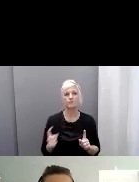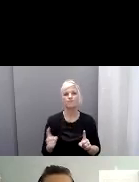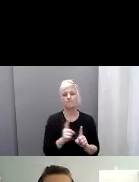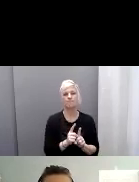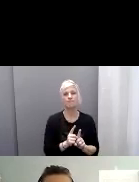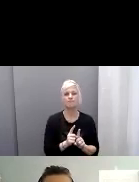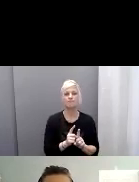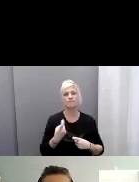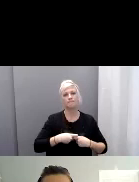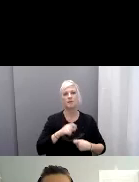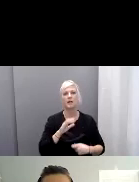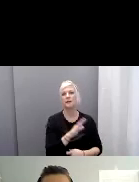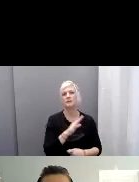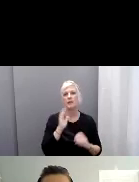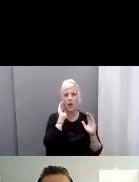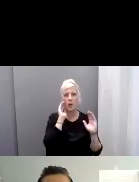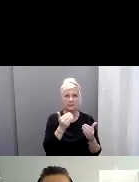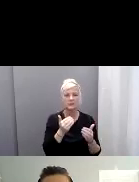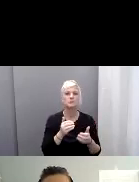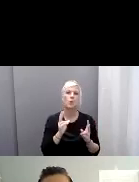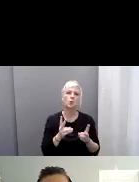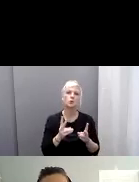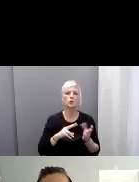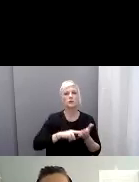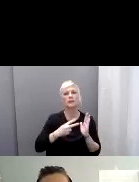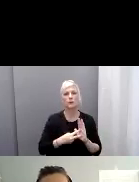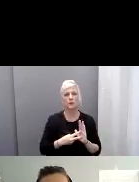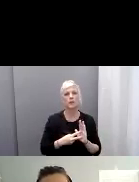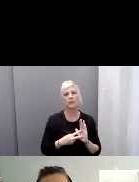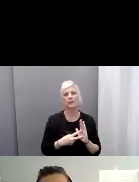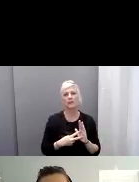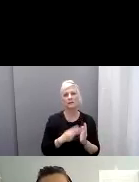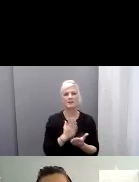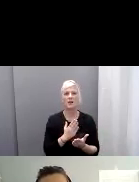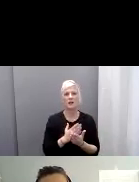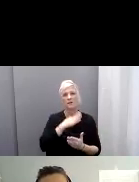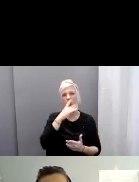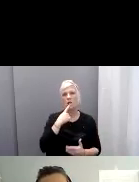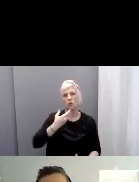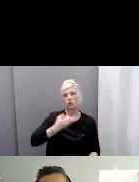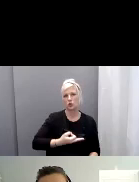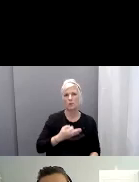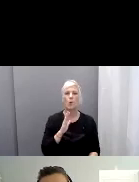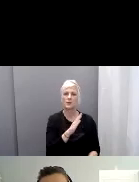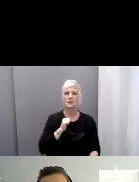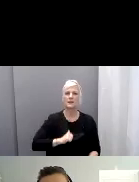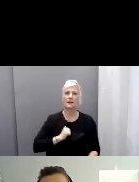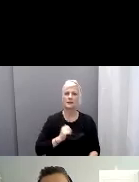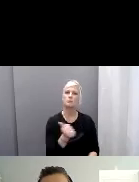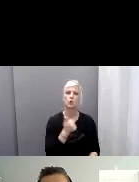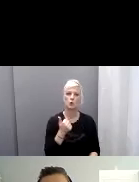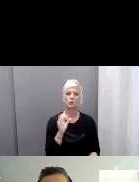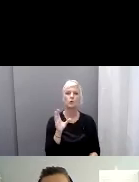och strategier kring föräldraskap och att få ihop det med de tillgänglighetsbehov han har. Och där det fanns